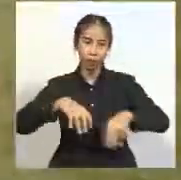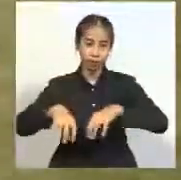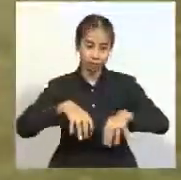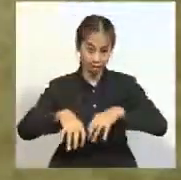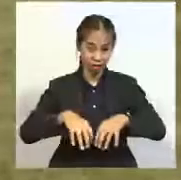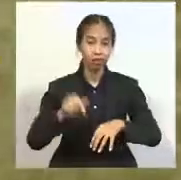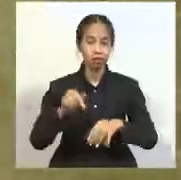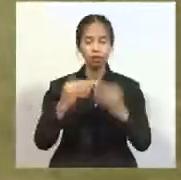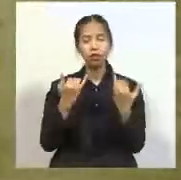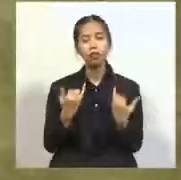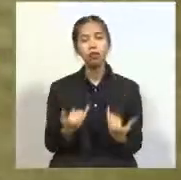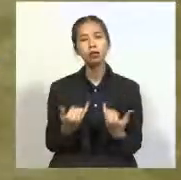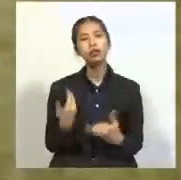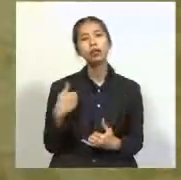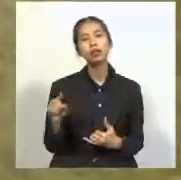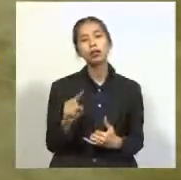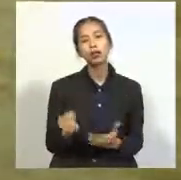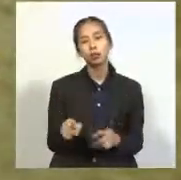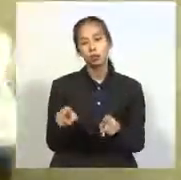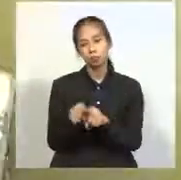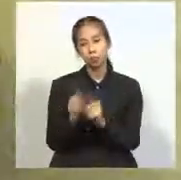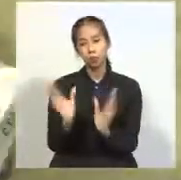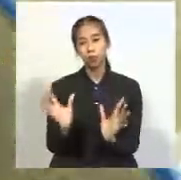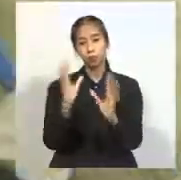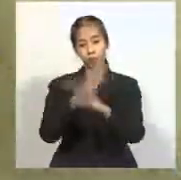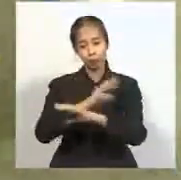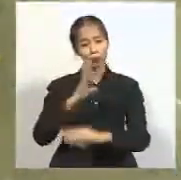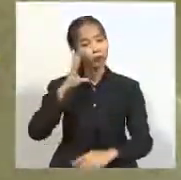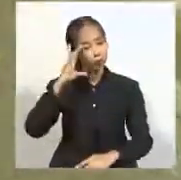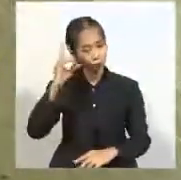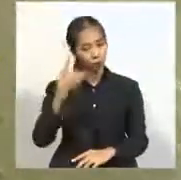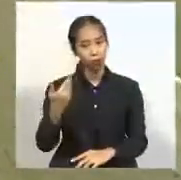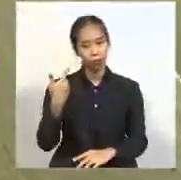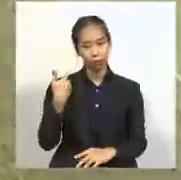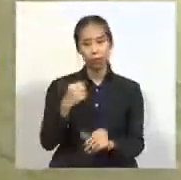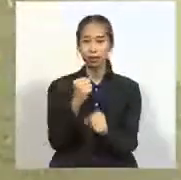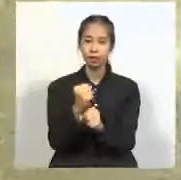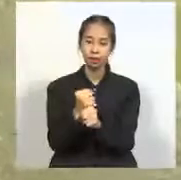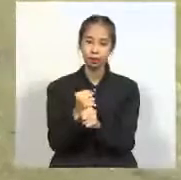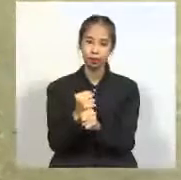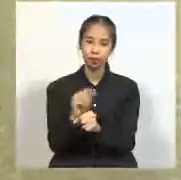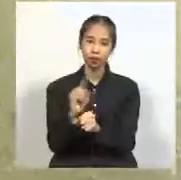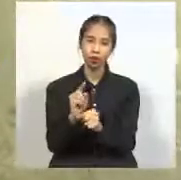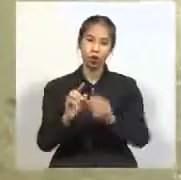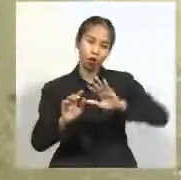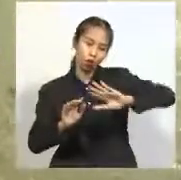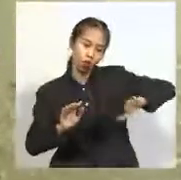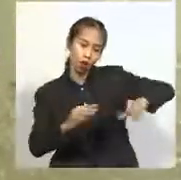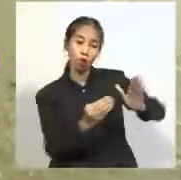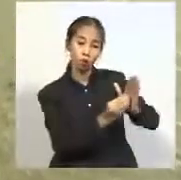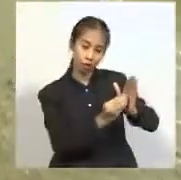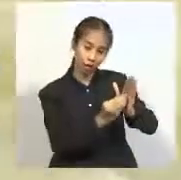องฝั่งเจ้าพระยาครั้งนี้จะเป็นการสลับกันค่ะโดยวันพรุ่งนี้จะมีการทำความสะอาดบริเวณฝั่งพระน